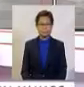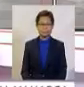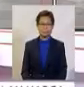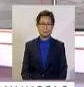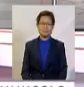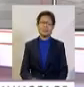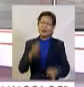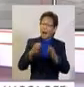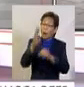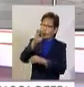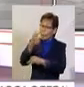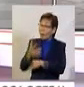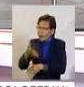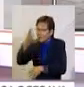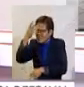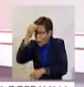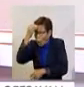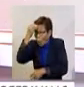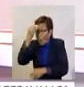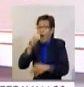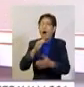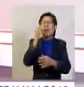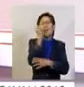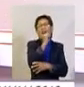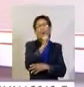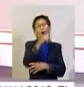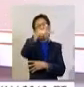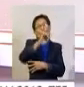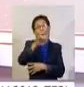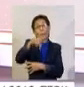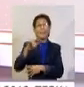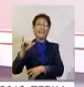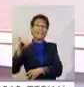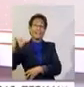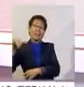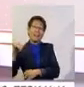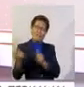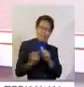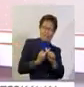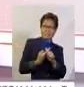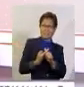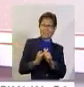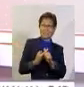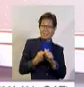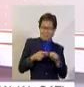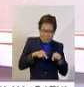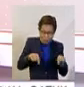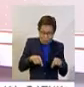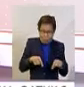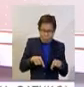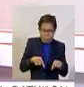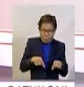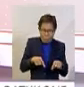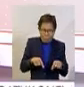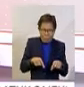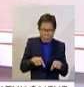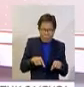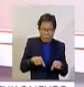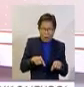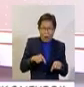Kalau Mac nak tahu, sebenarnya lagu pop Yeye pertama yang dirakamkan ialah lagu Oh